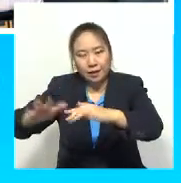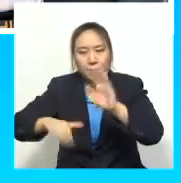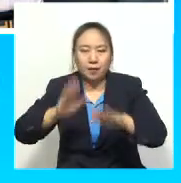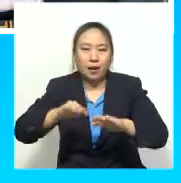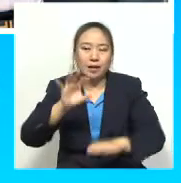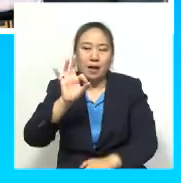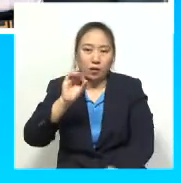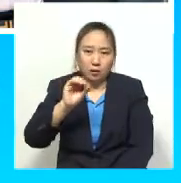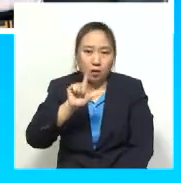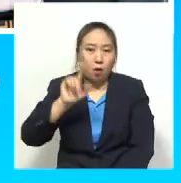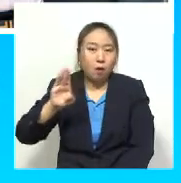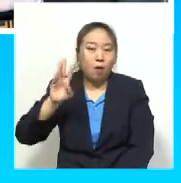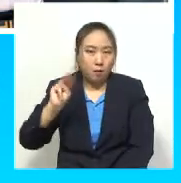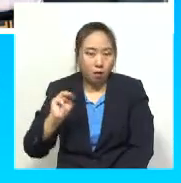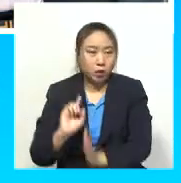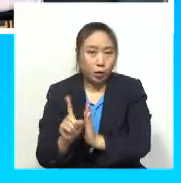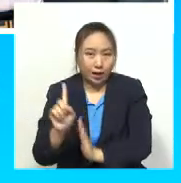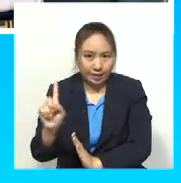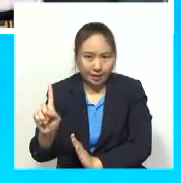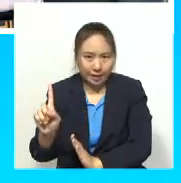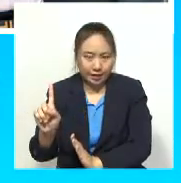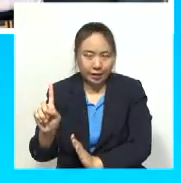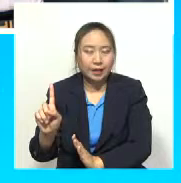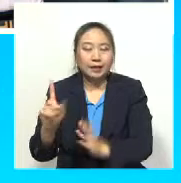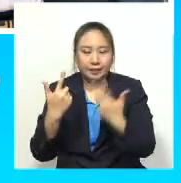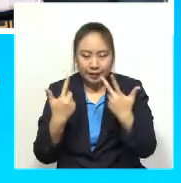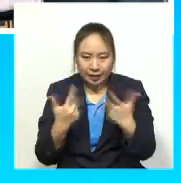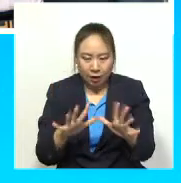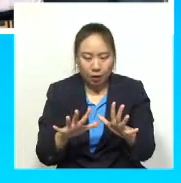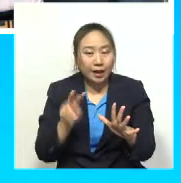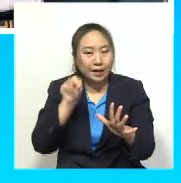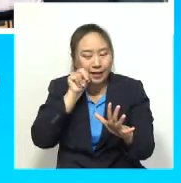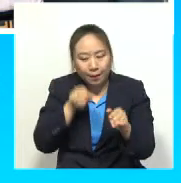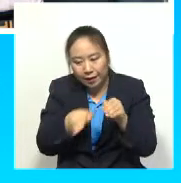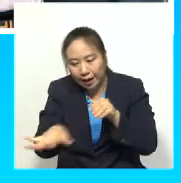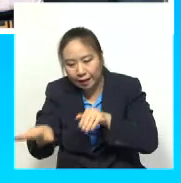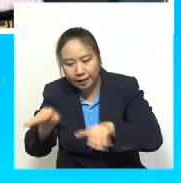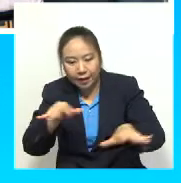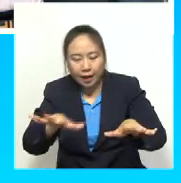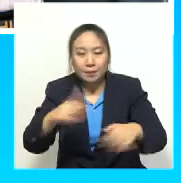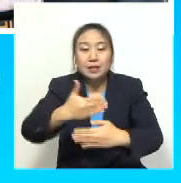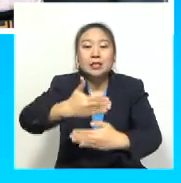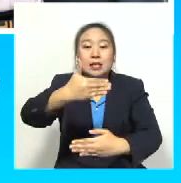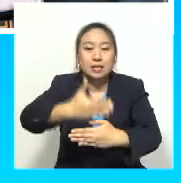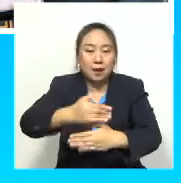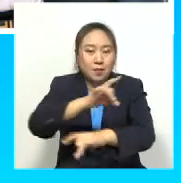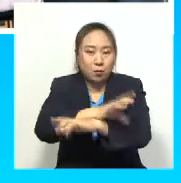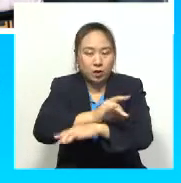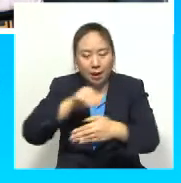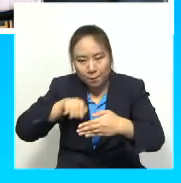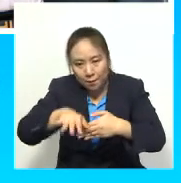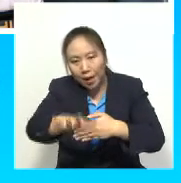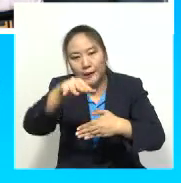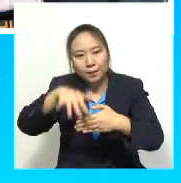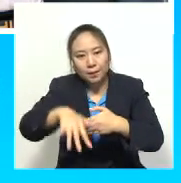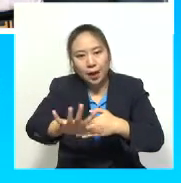ลูกบาศก์เมตรต่อวินาทีส่วนที่เหลือนะครับรวมทั้งน้ำที่ไหลมาด้านข้างนะครับก็จะผ่านเขื่อนเพชรไปนะครับในอัตราไหล